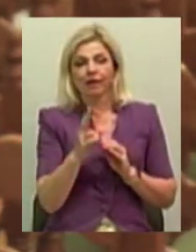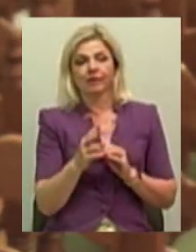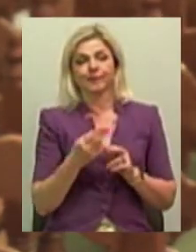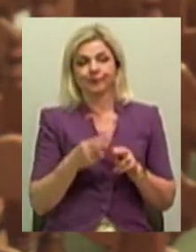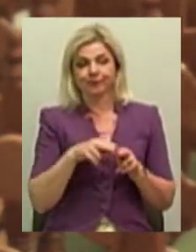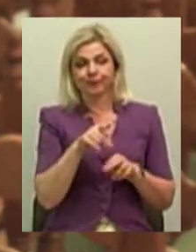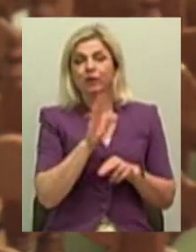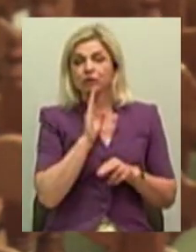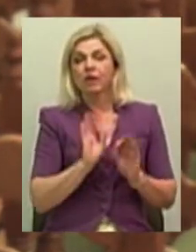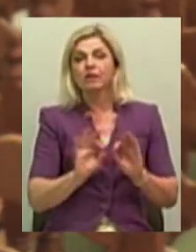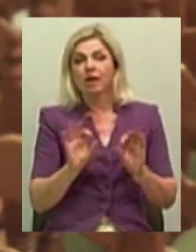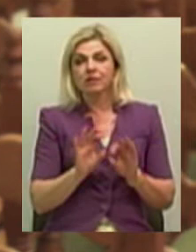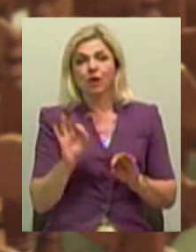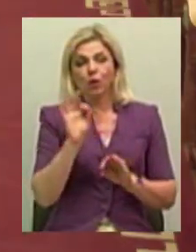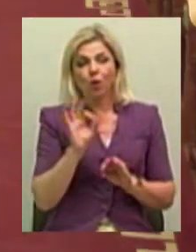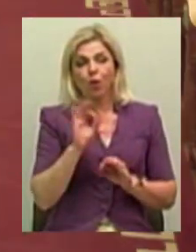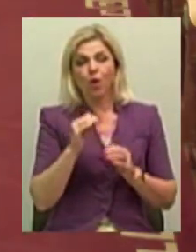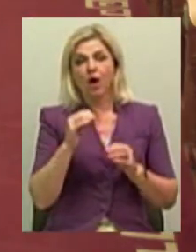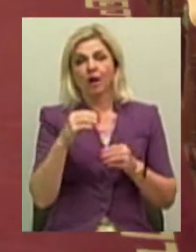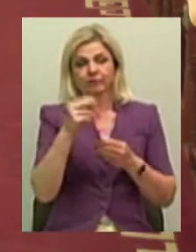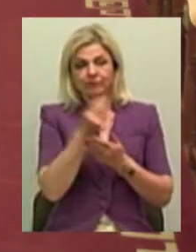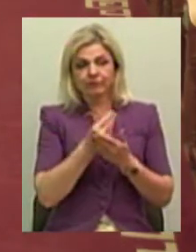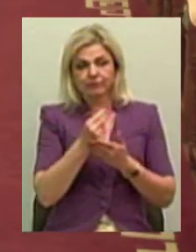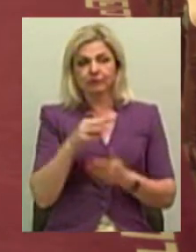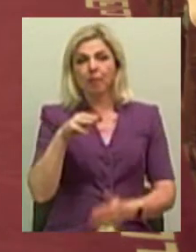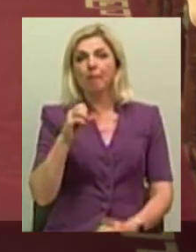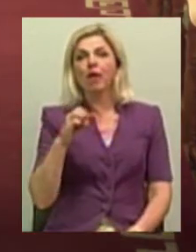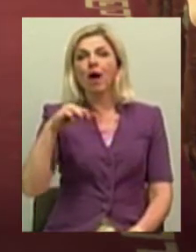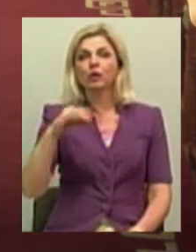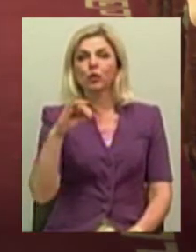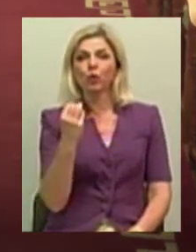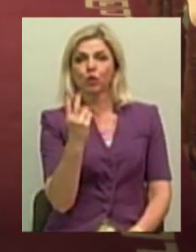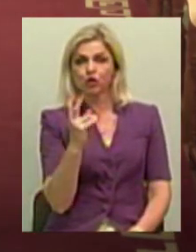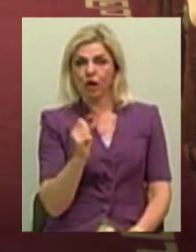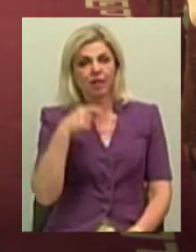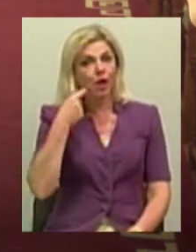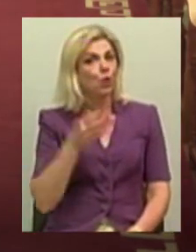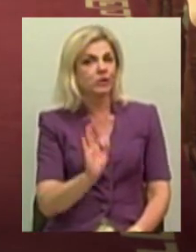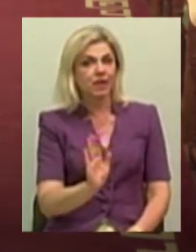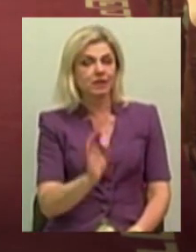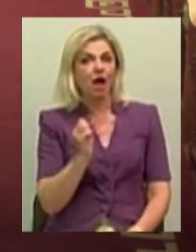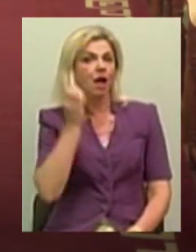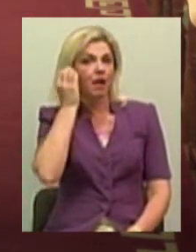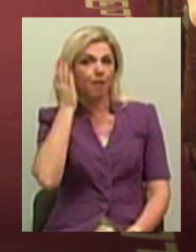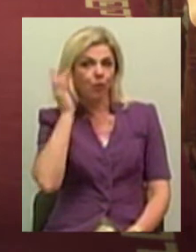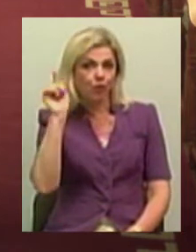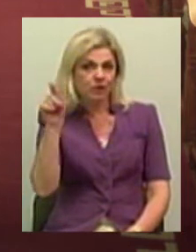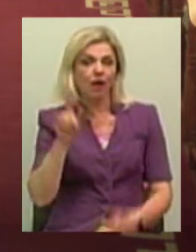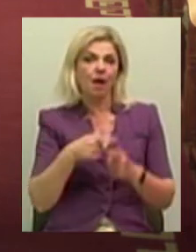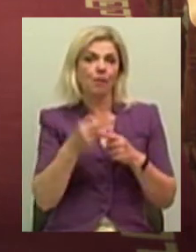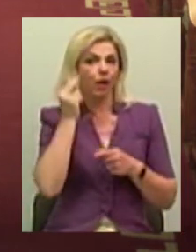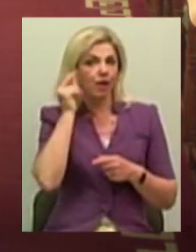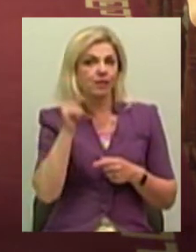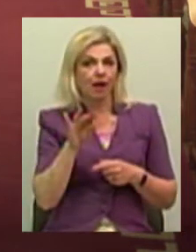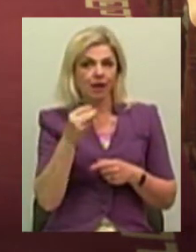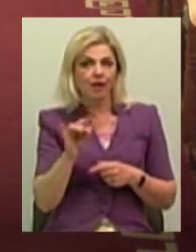Запісочна розповіла про одну з них – матрьошку. Вона не російська, вона за походженням японська або навіть китайська, бо